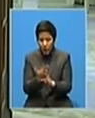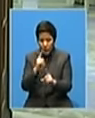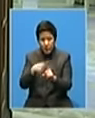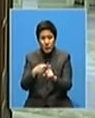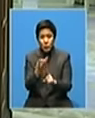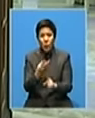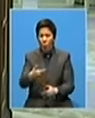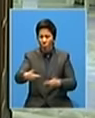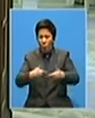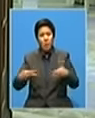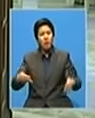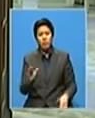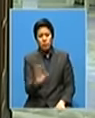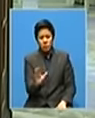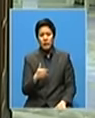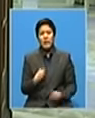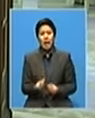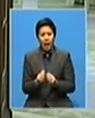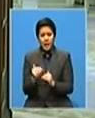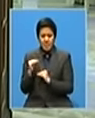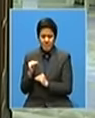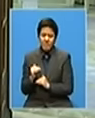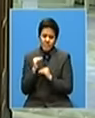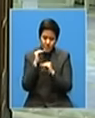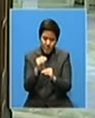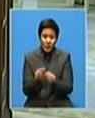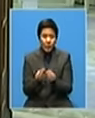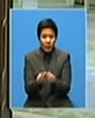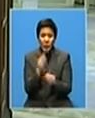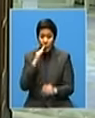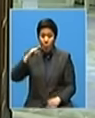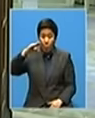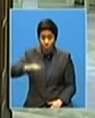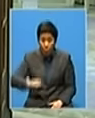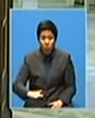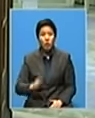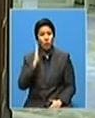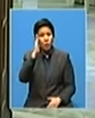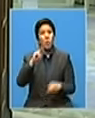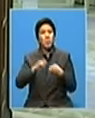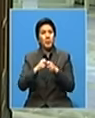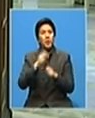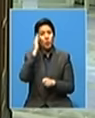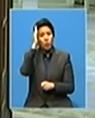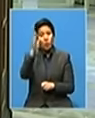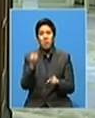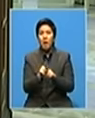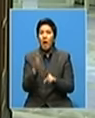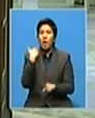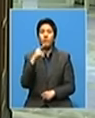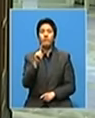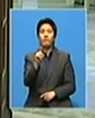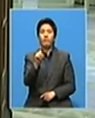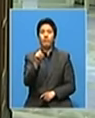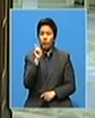องให้มันมากจนเกินไปเราก็ให้ได้เท่าที่ทำได้นะครับถ้าเราปรับลงมากๆมันก็เป็นปัญหาอีกในอนาคตจะกลับไปแบบที่เก่าอีกไม่ได้นะ